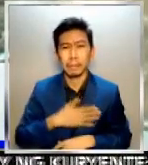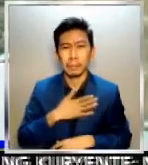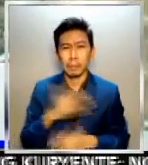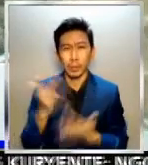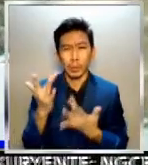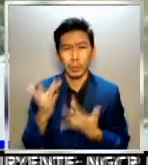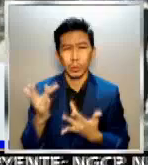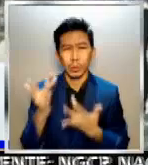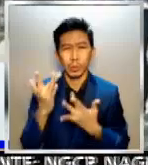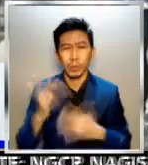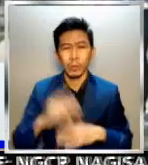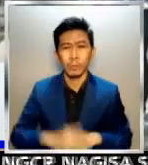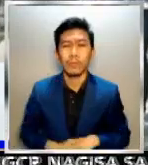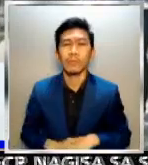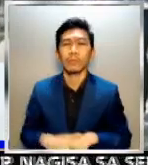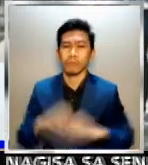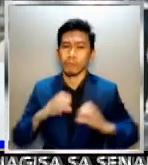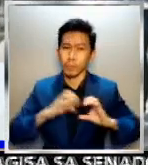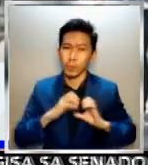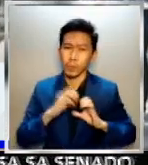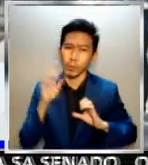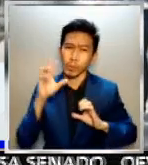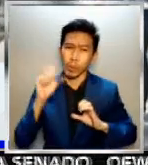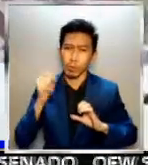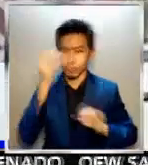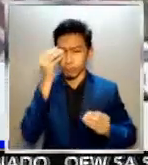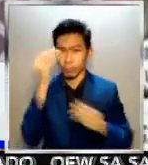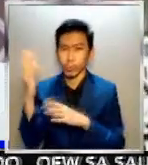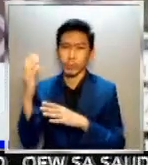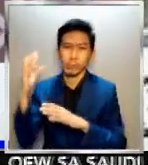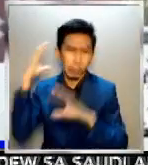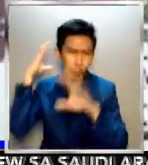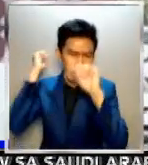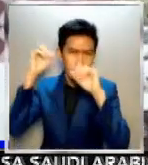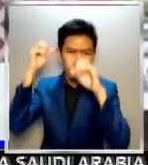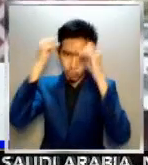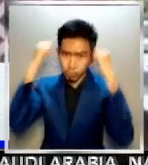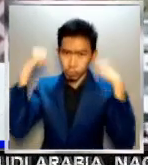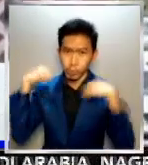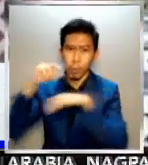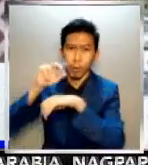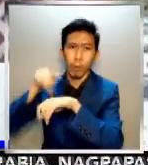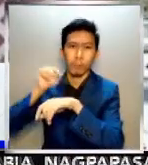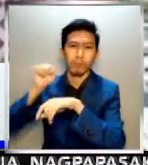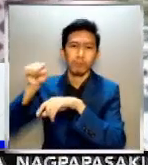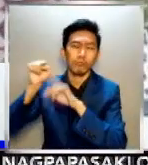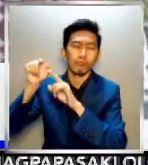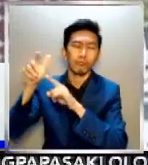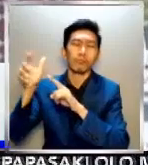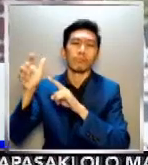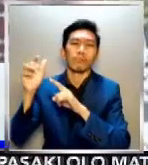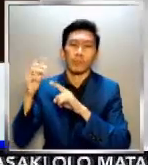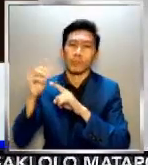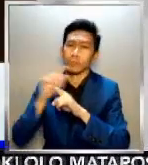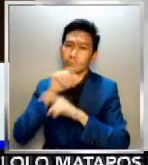Ipinarating ng GMA News ang kaso ni Rose sa Philippine Embassy sa Saudi Arabia. Personal na nakipag-ugnayan si Ambassador